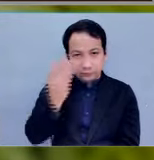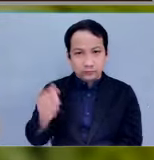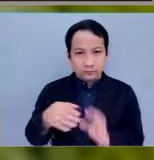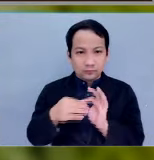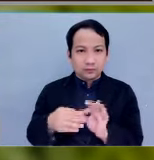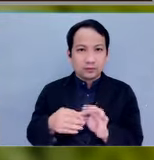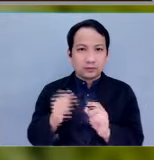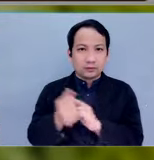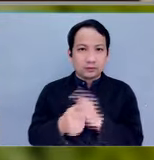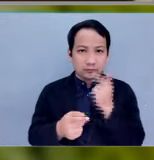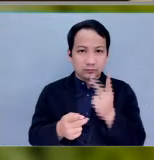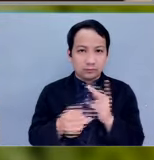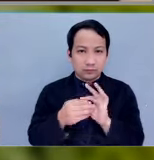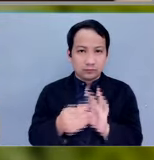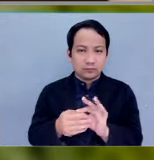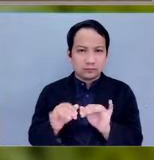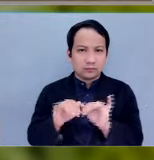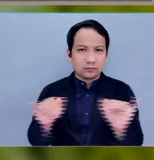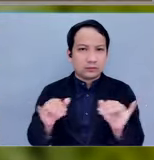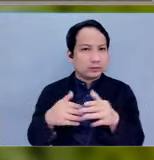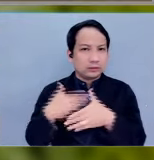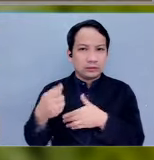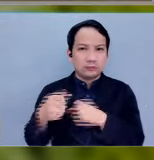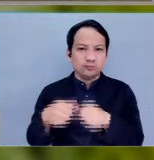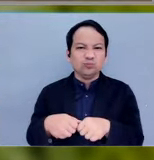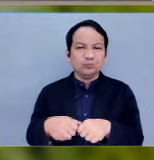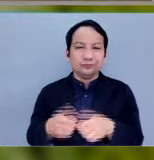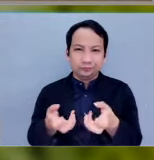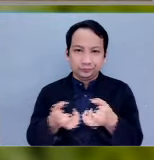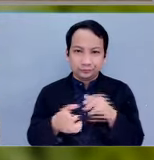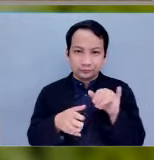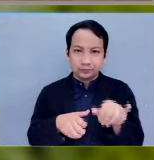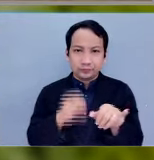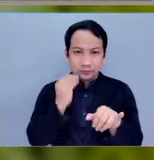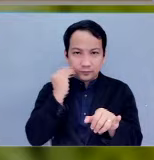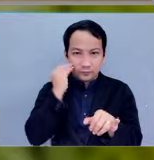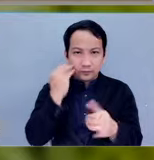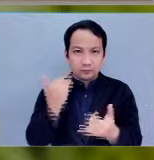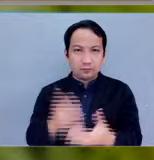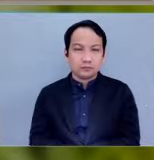They won't want to socialize. No? Yung hindi nalalabas. No? They would just want to stay at home. And then,